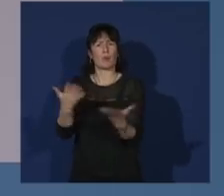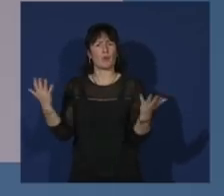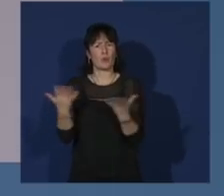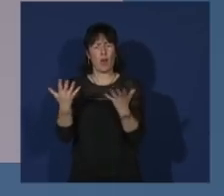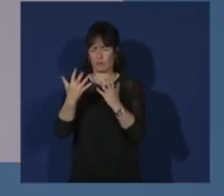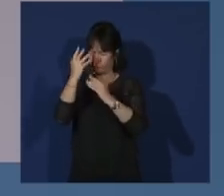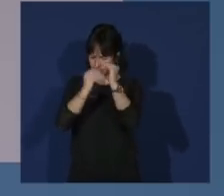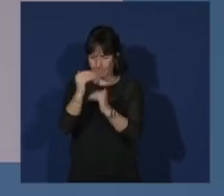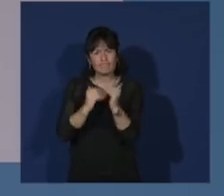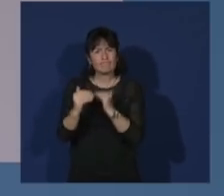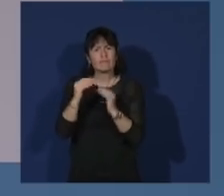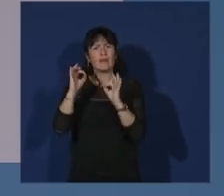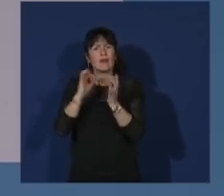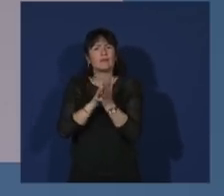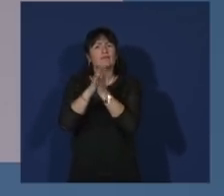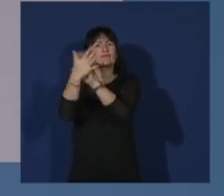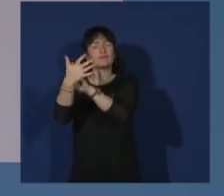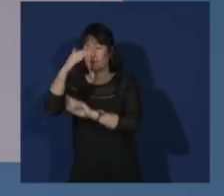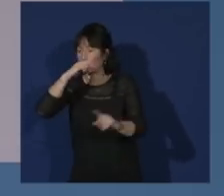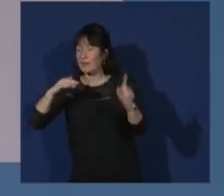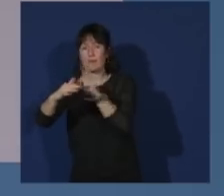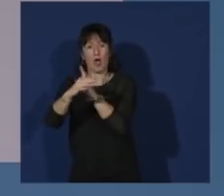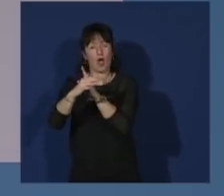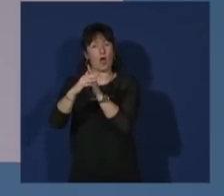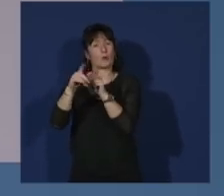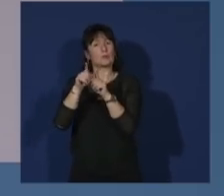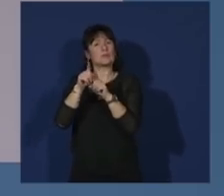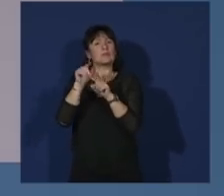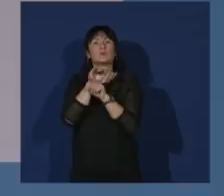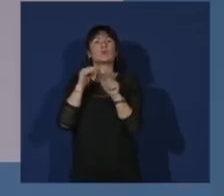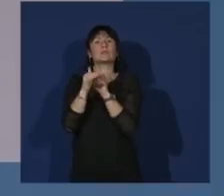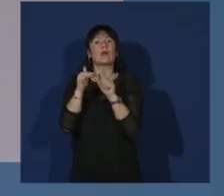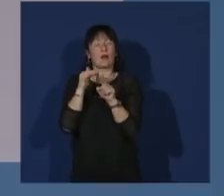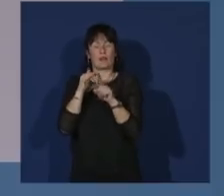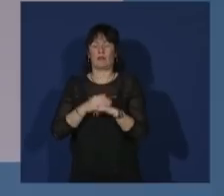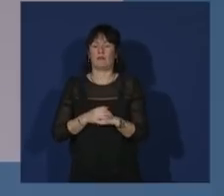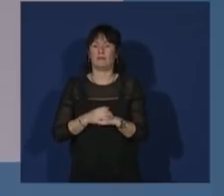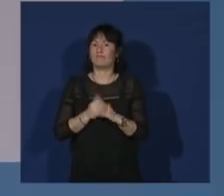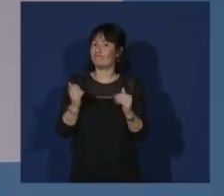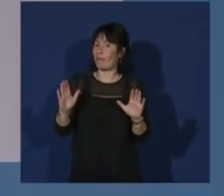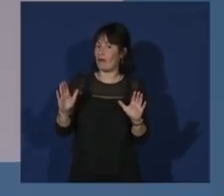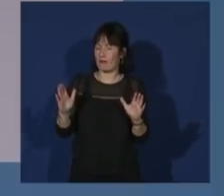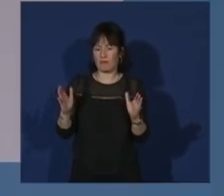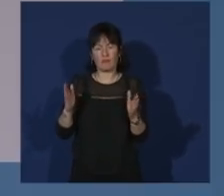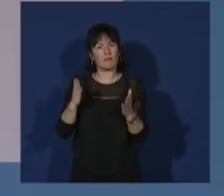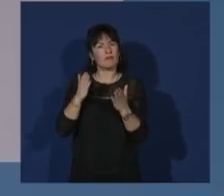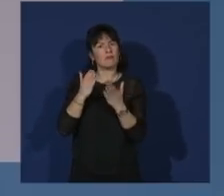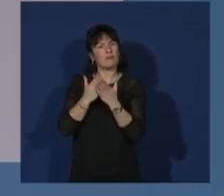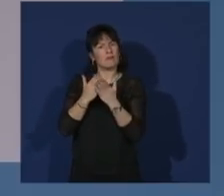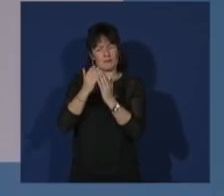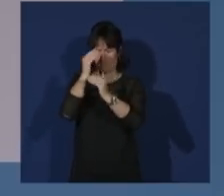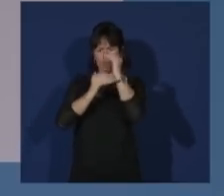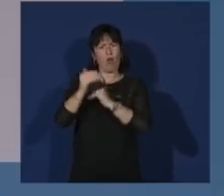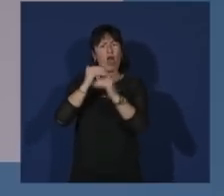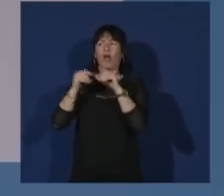la transition environnementale et sociale. Mais nous devrons faire en sorte que ce plan, il ne ressemble pas à